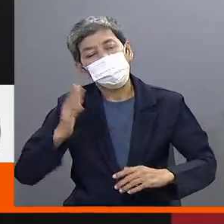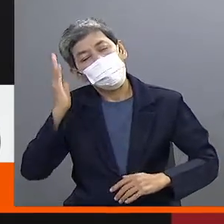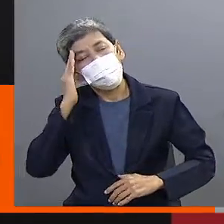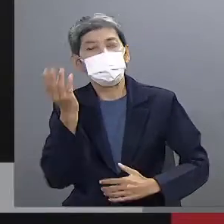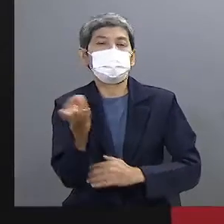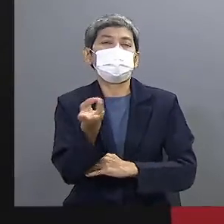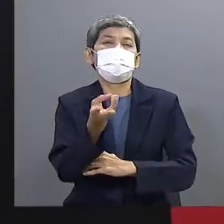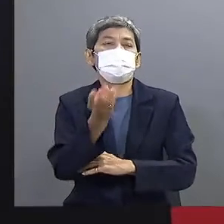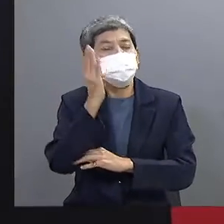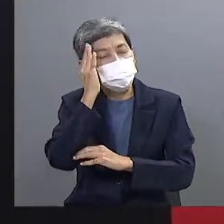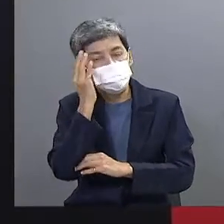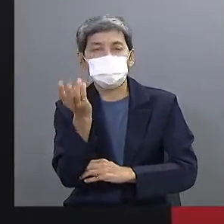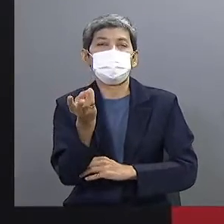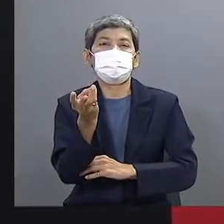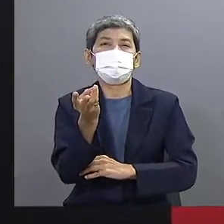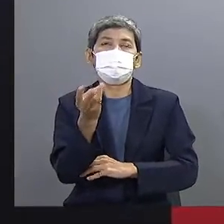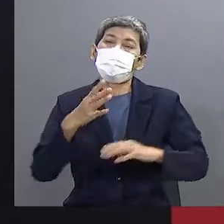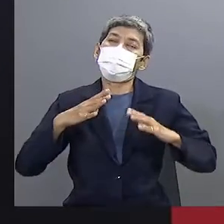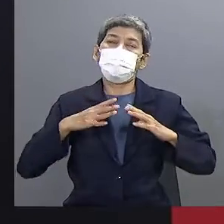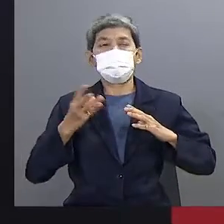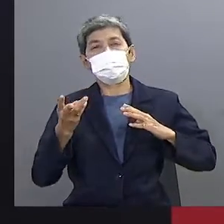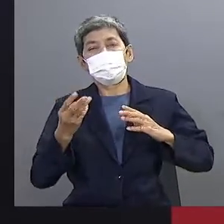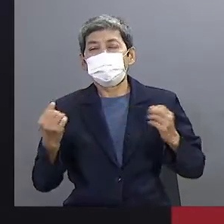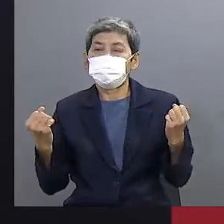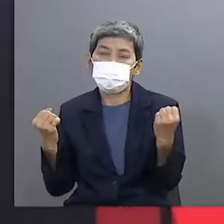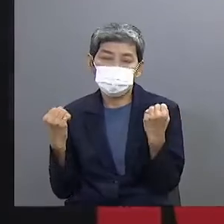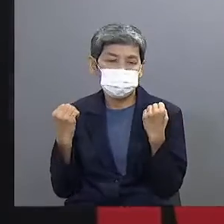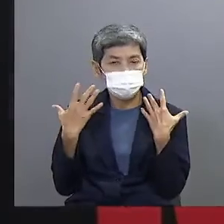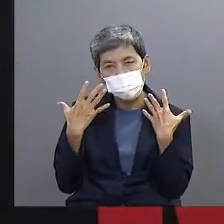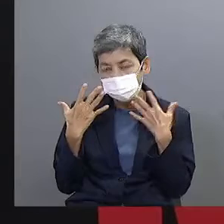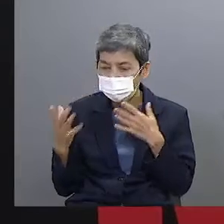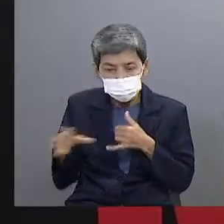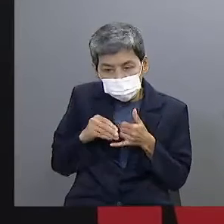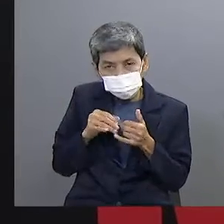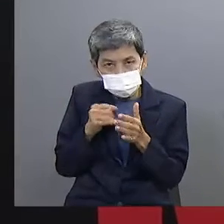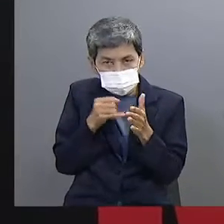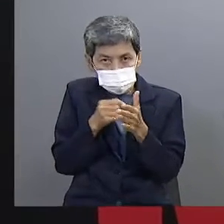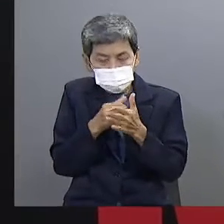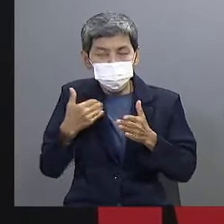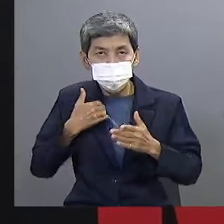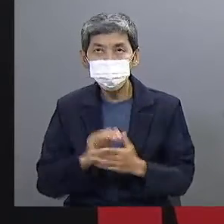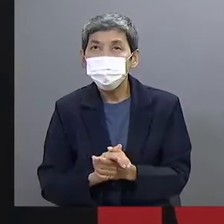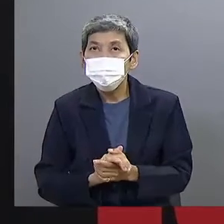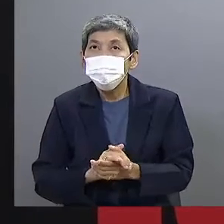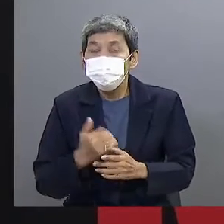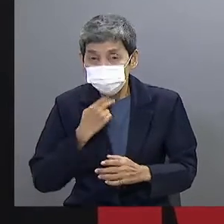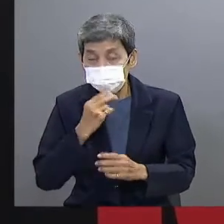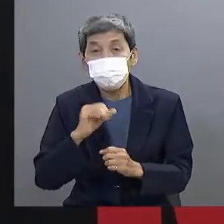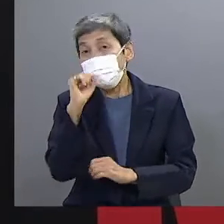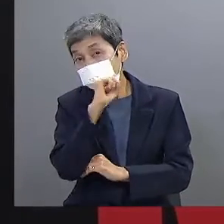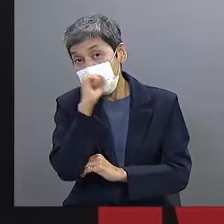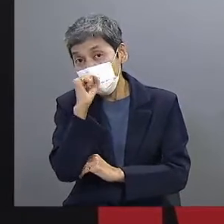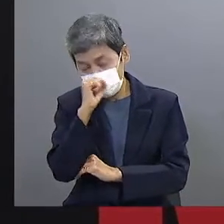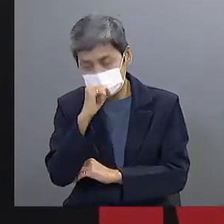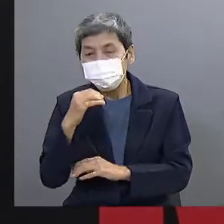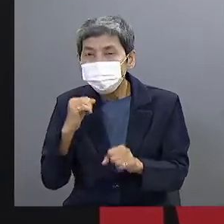นน้อยจะเป็นช่วงเวลาที่ร่างกายอ่อนแอแล้วก็มันสามารถจะติดได้ง่ายจริงๆแล้วดิเรกชันของมิวสิกวิดีโอเนี่ยก็มาจากเพลงแล้วเราก็เ